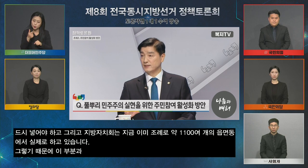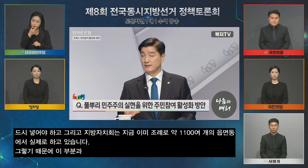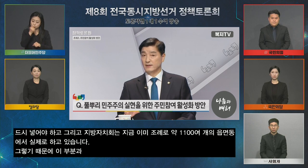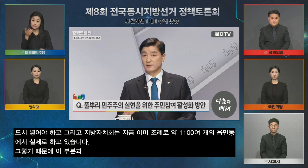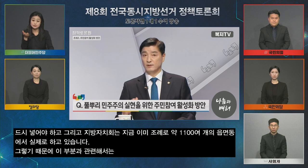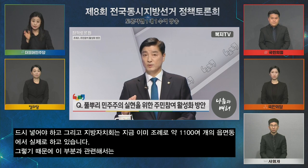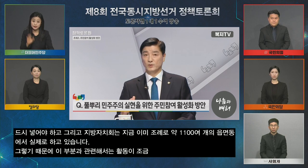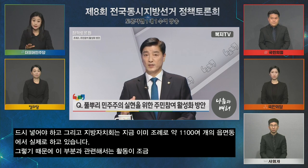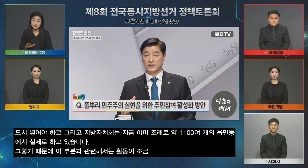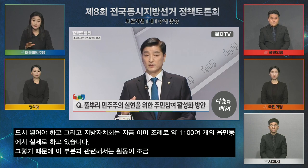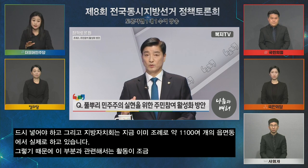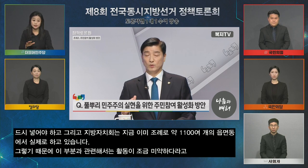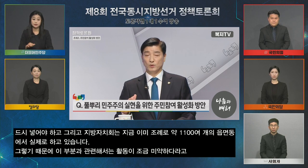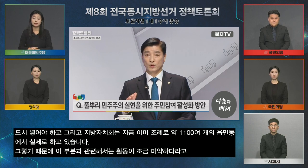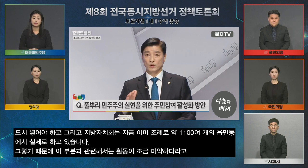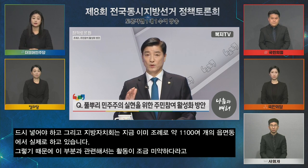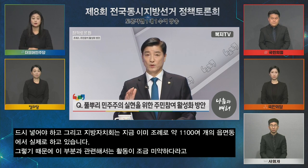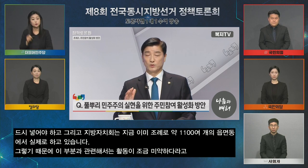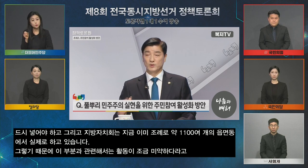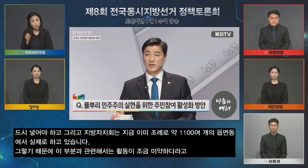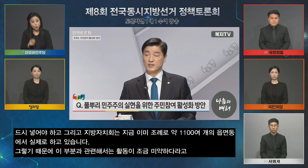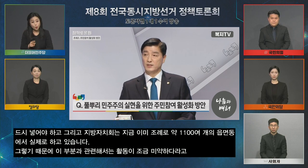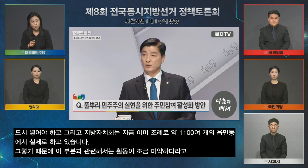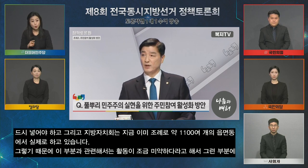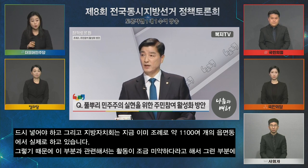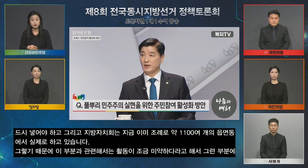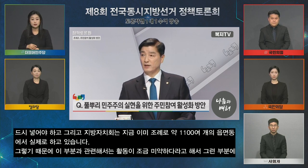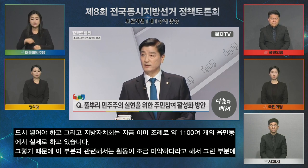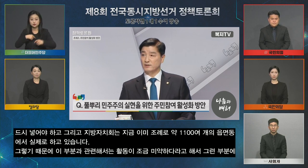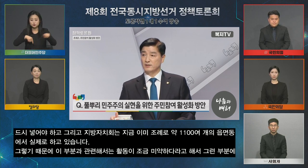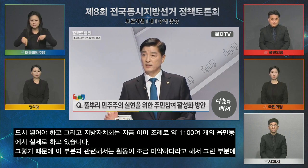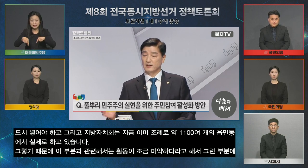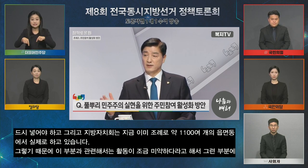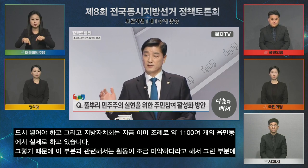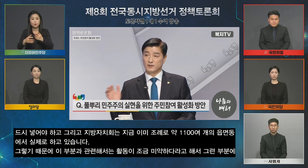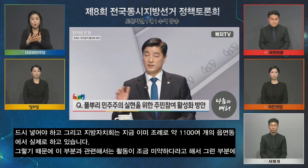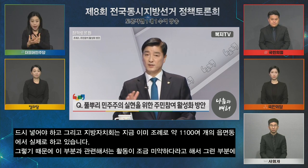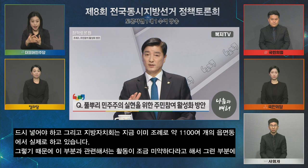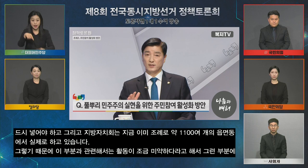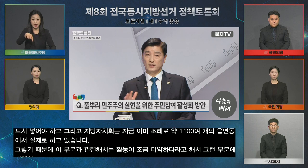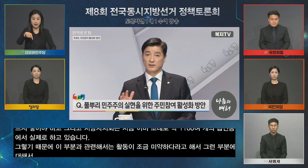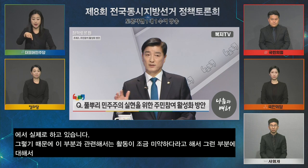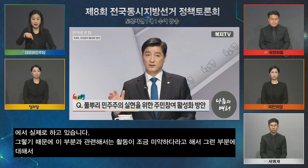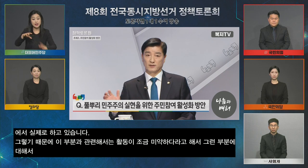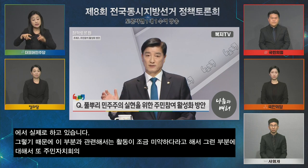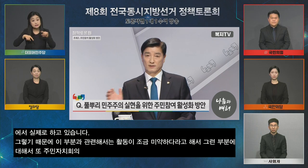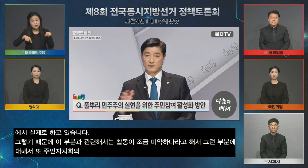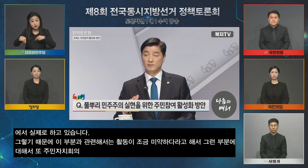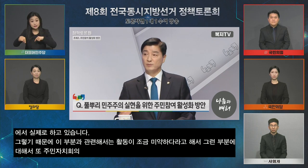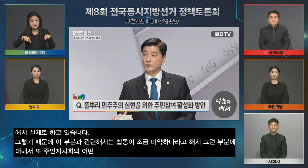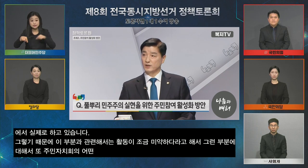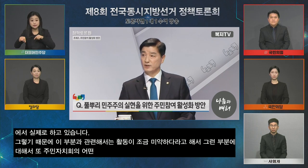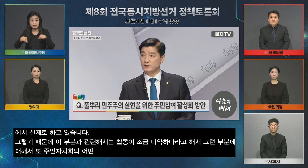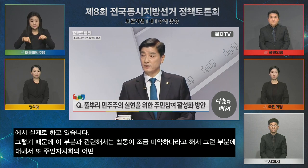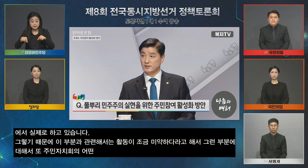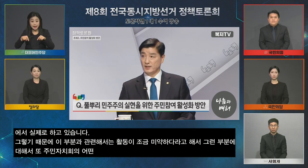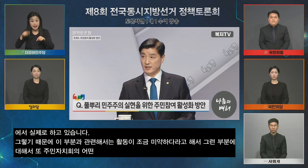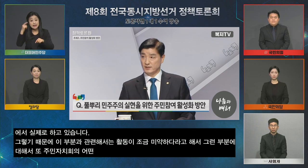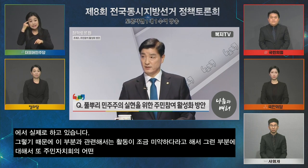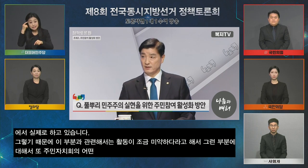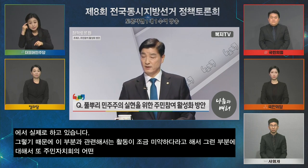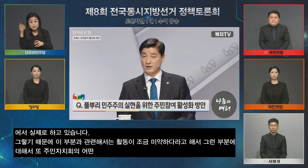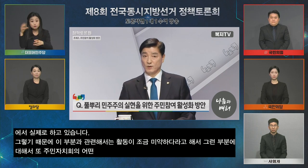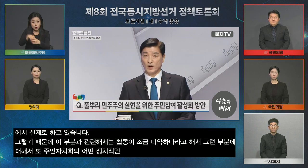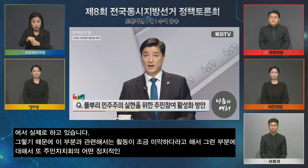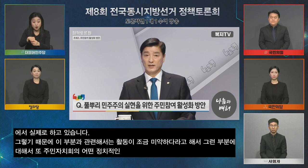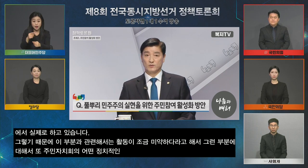해서 그런 부분에 대해서 또 주민자치회의 어떤 정치적인 의미부여 이런 것을